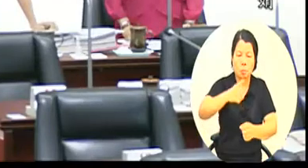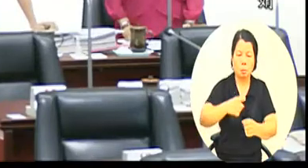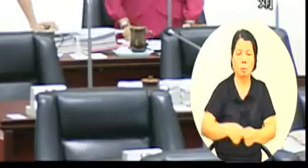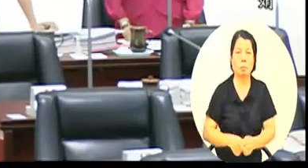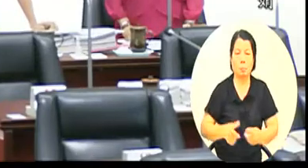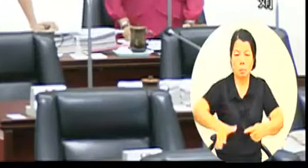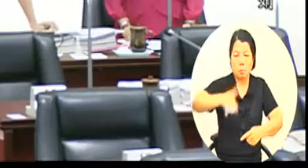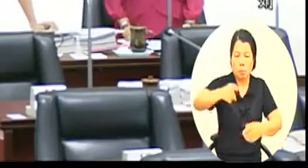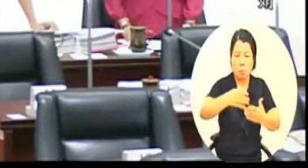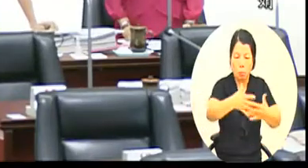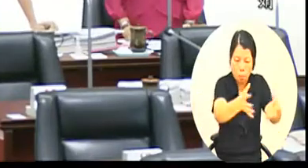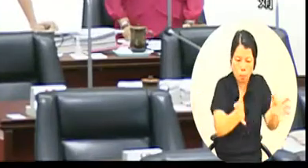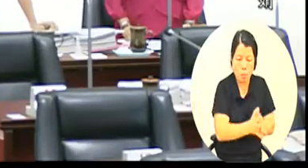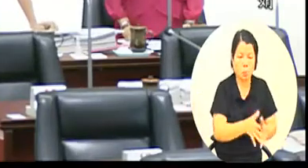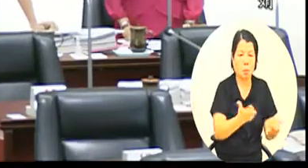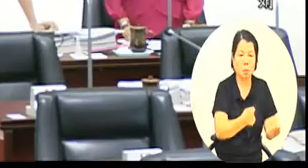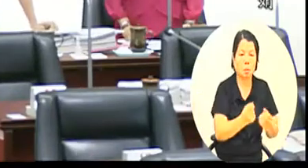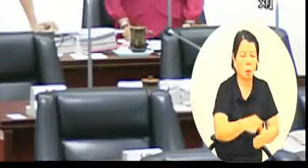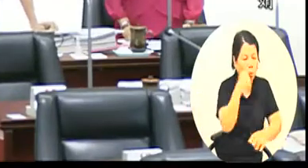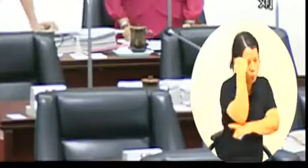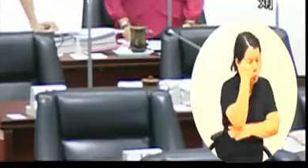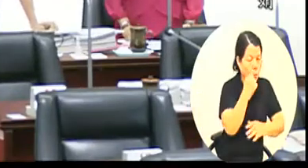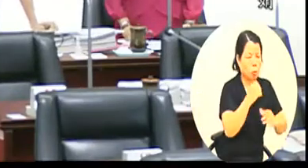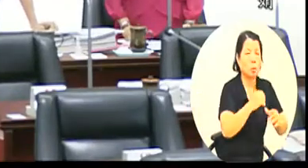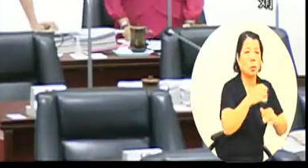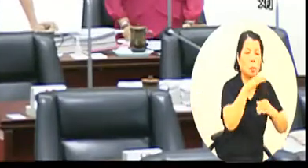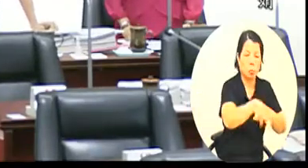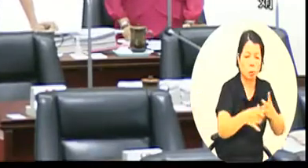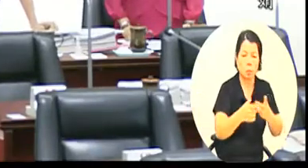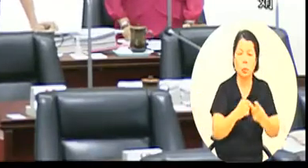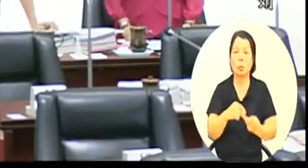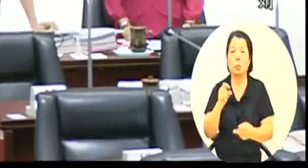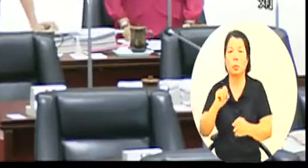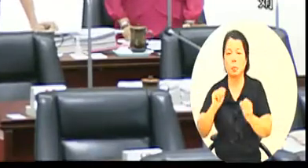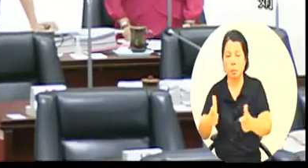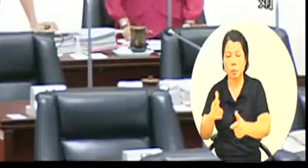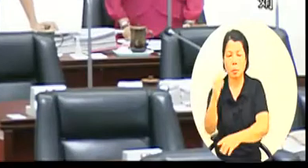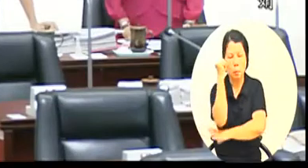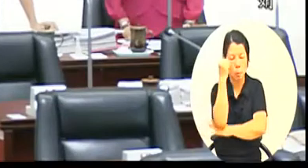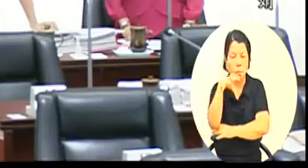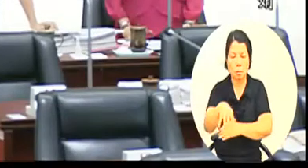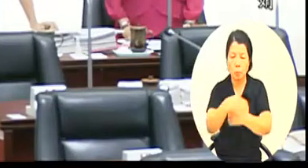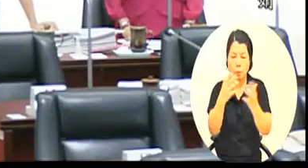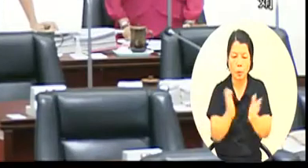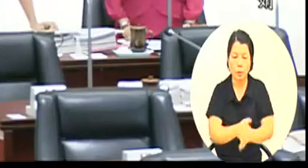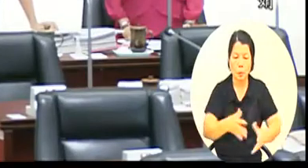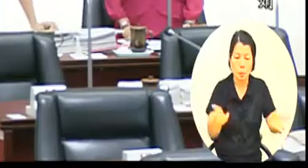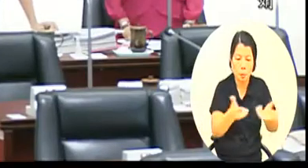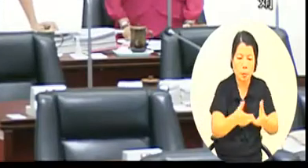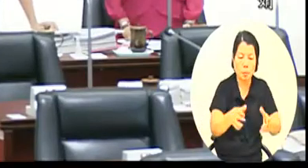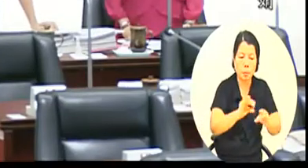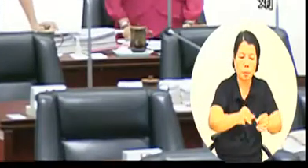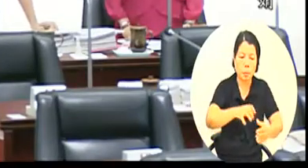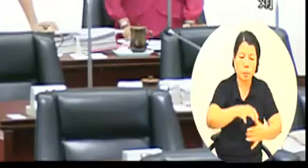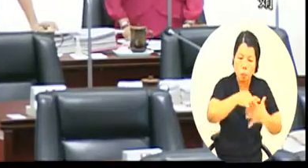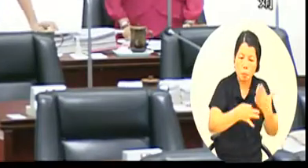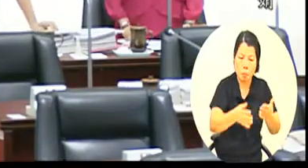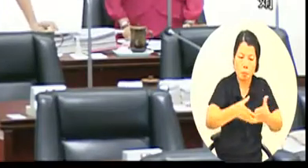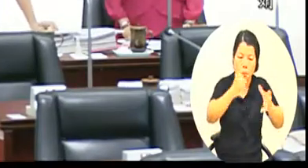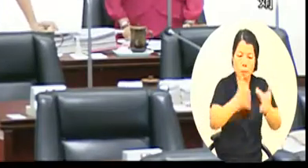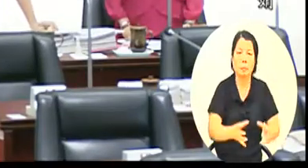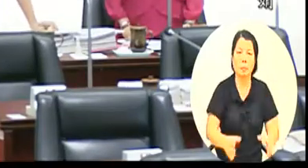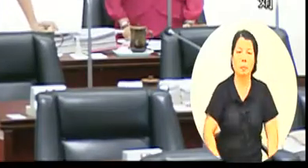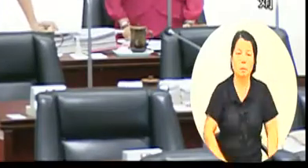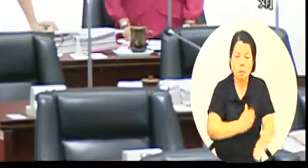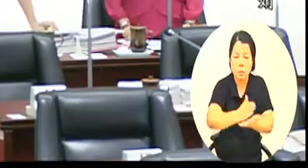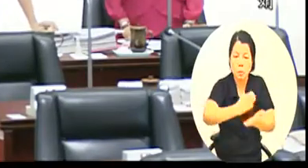集合住宅跟非集合住宅不同建蔽率的使用的规范，这个才会去解决我们国民